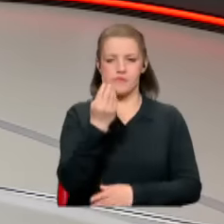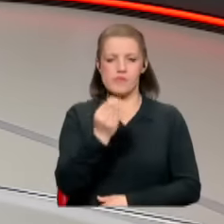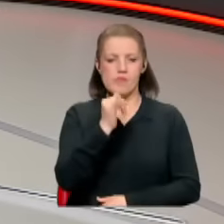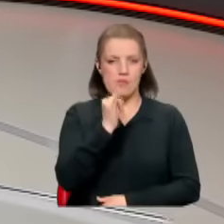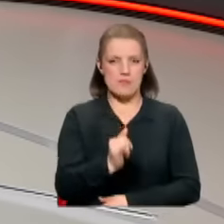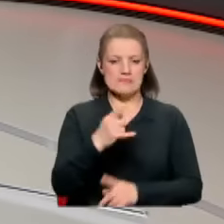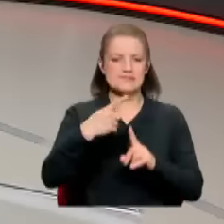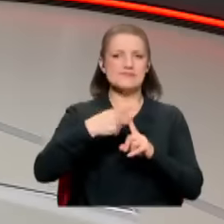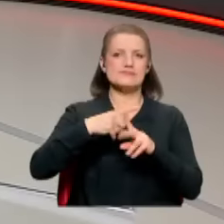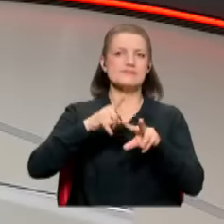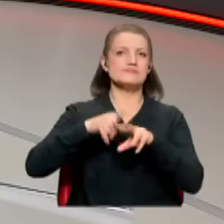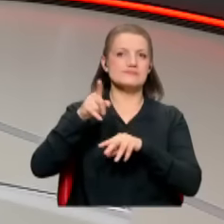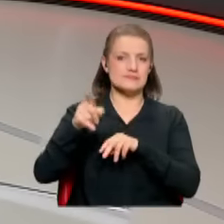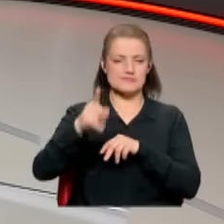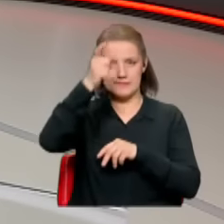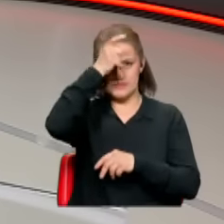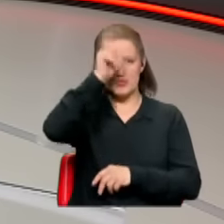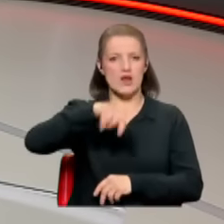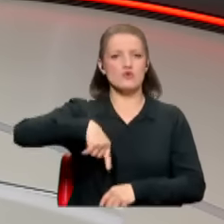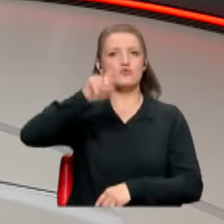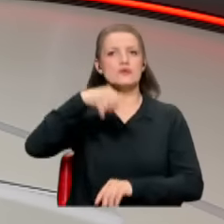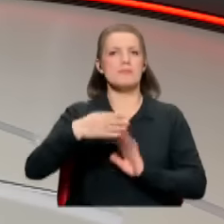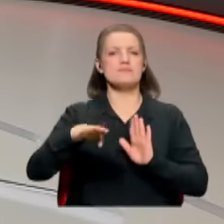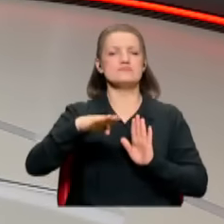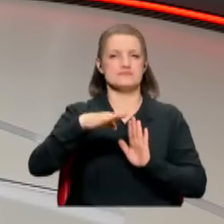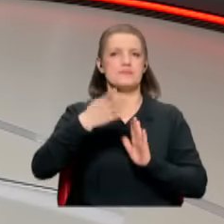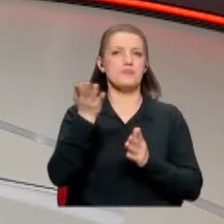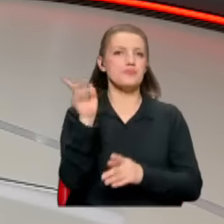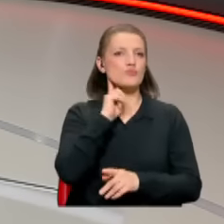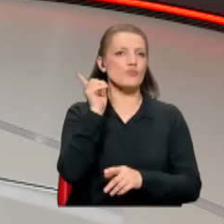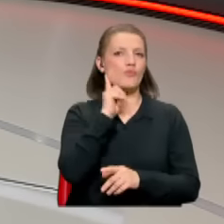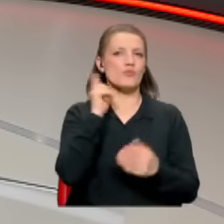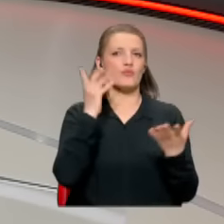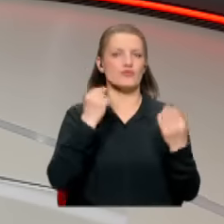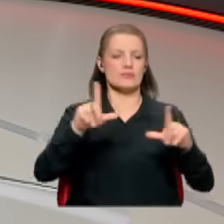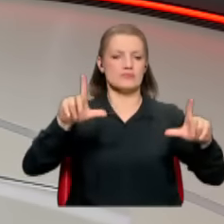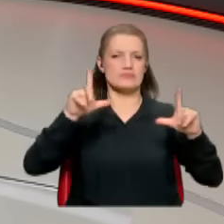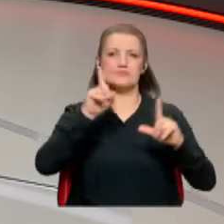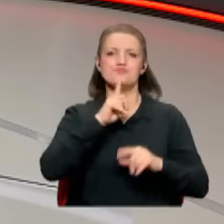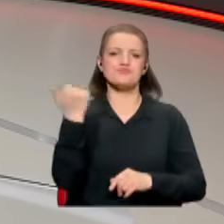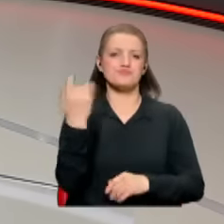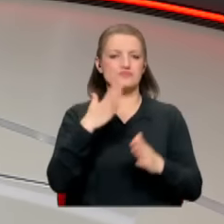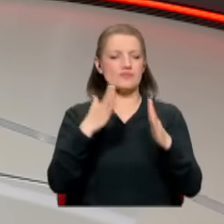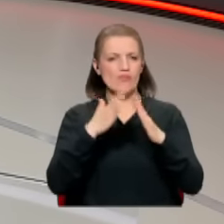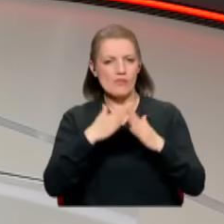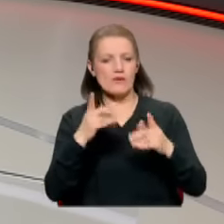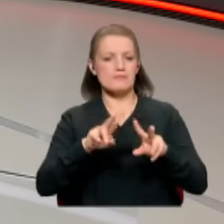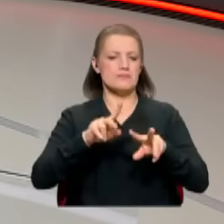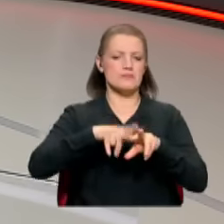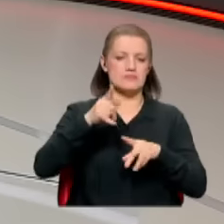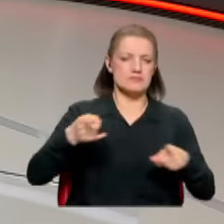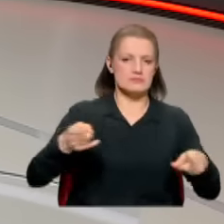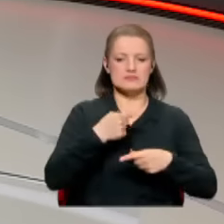kötü Turgut Altınok da ülkenin gündeminde bayağı tanındı. Yüzlerce şey filan işte böyle mal